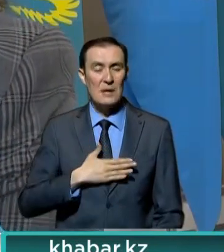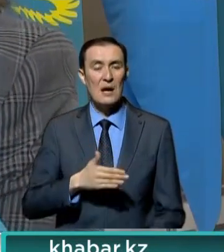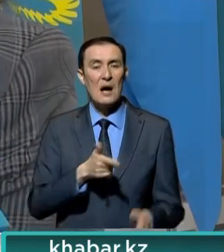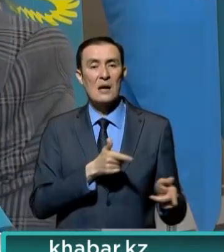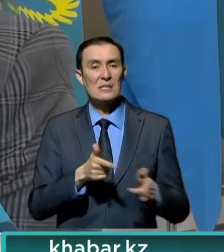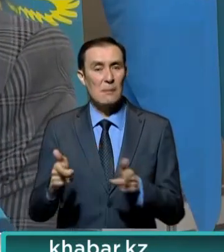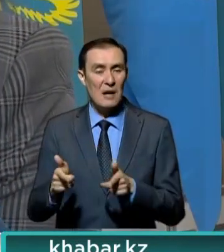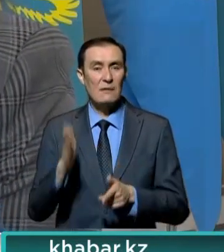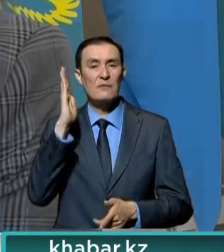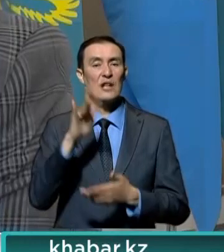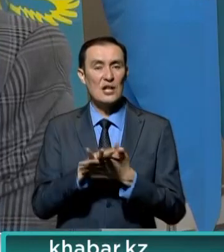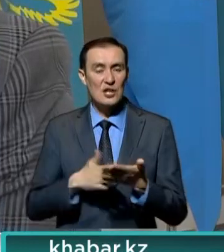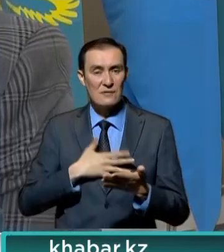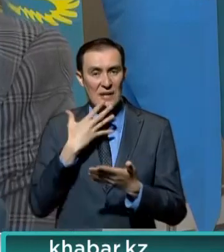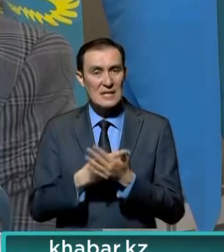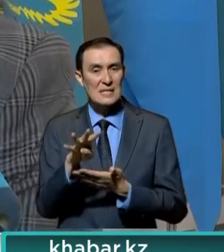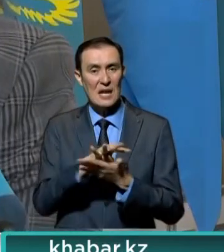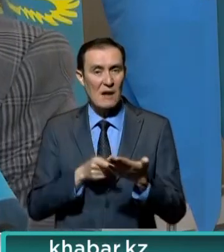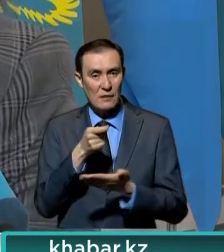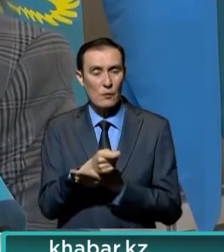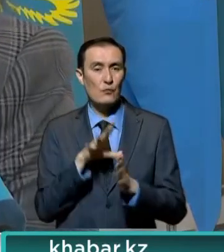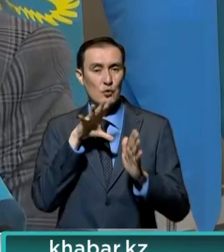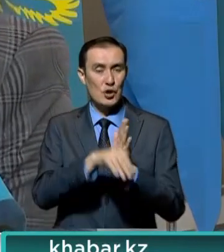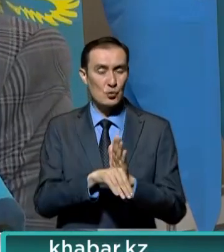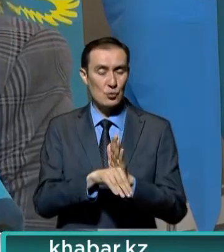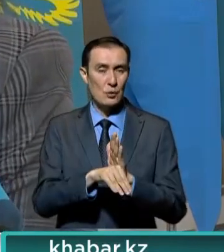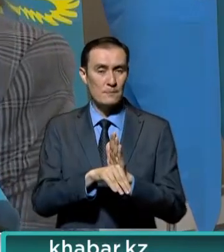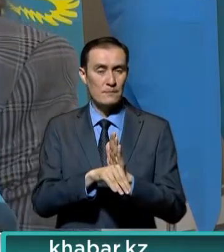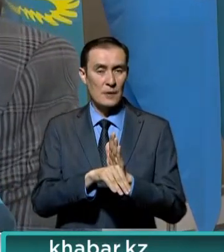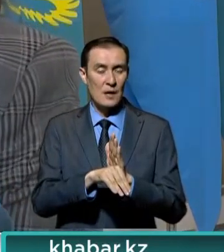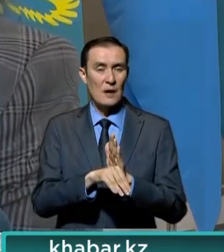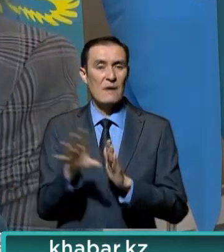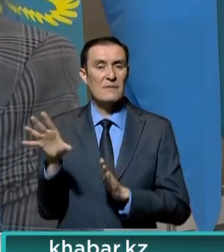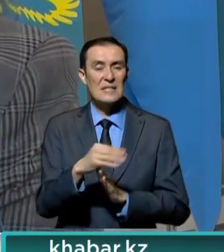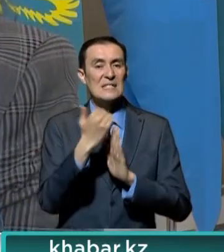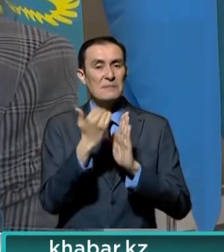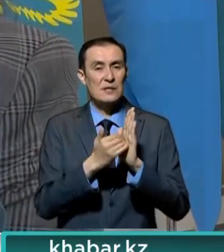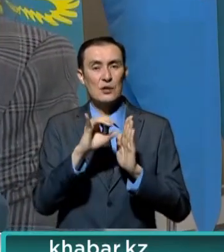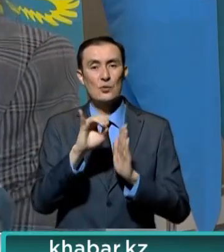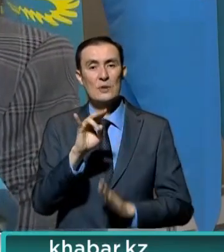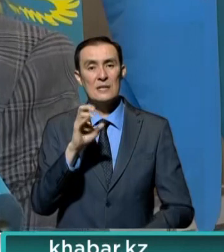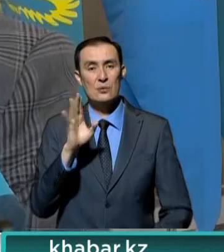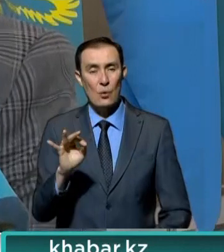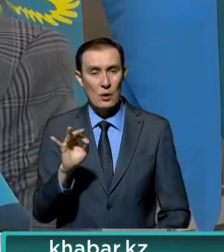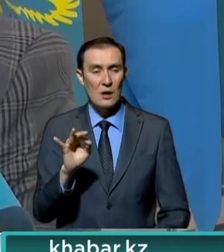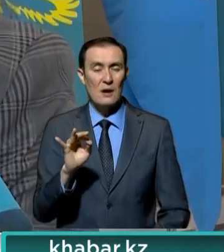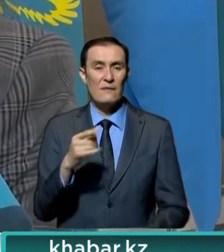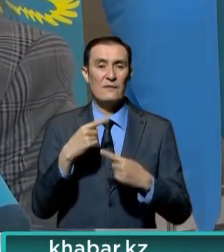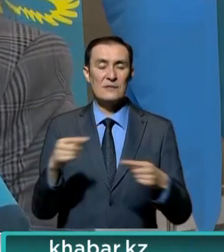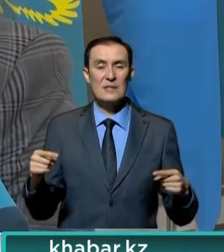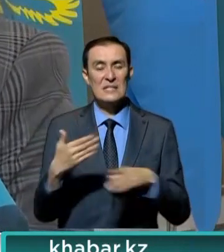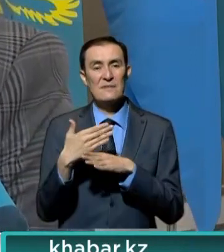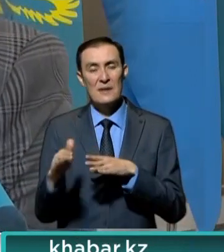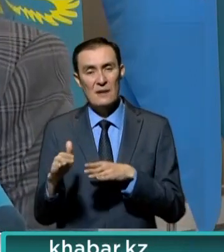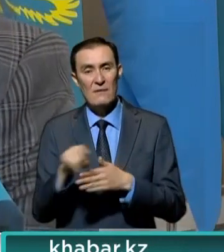разрабатываем дальнейшие наши заявки по внесению во все списки ЮНЕСКО в разных областях